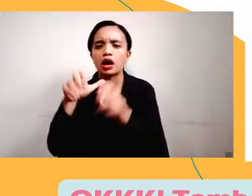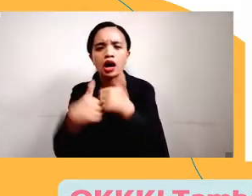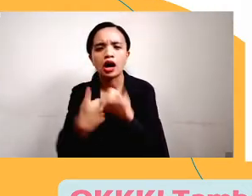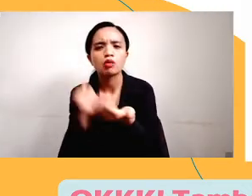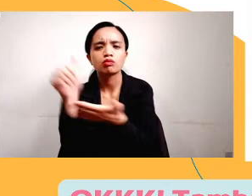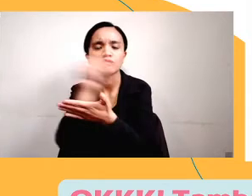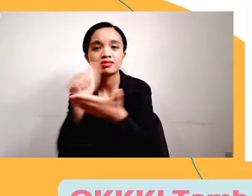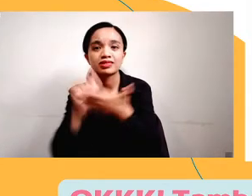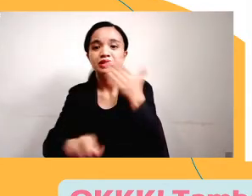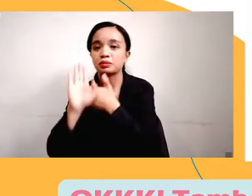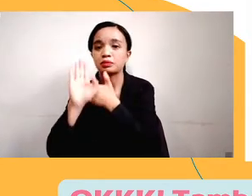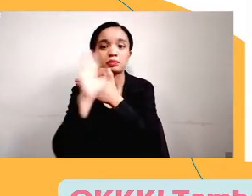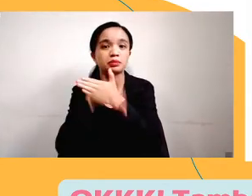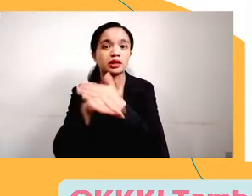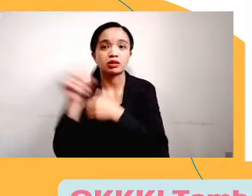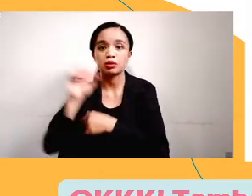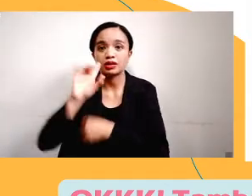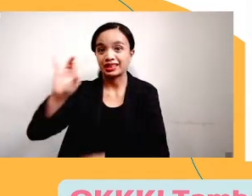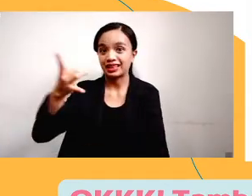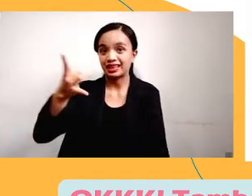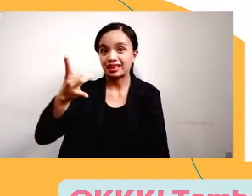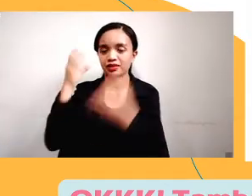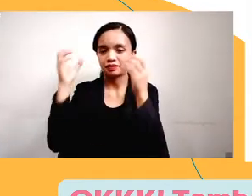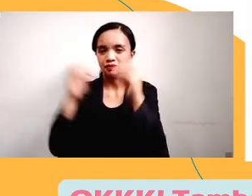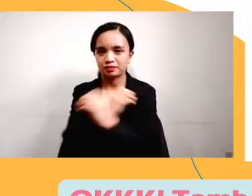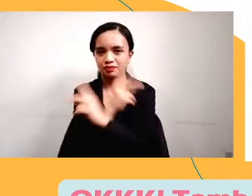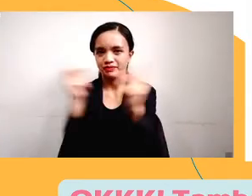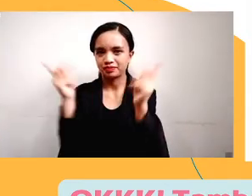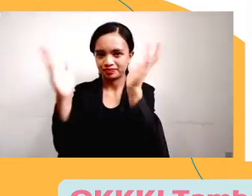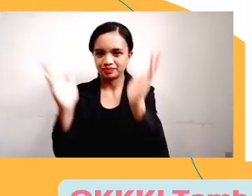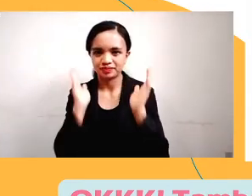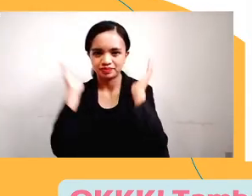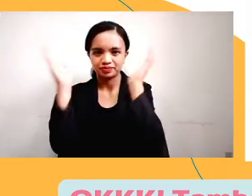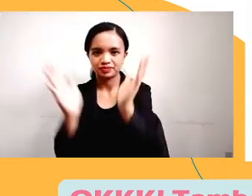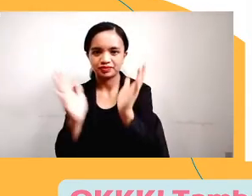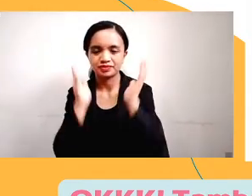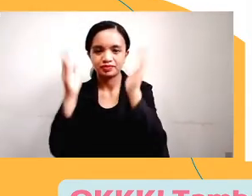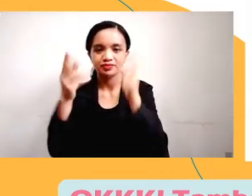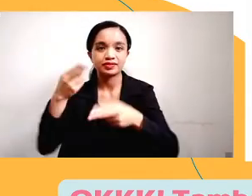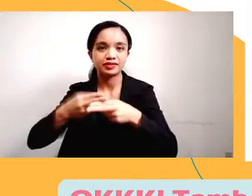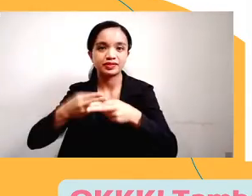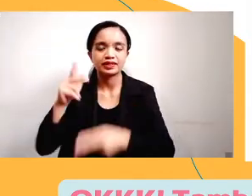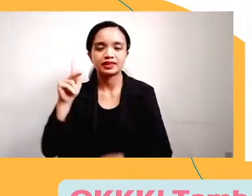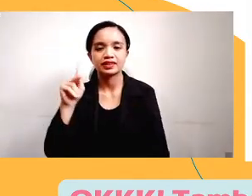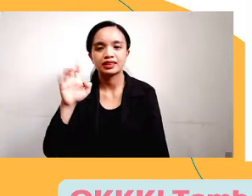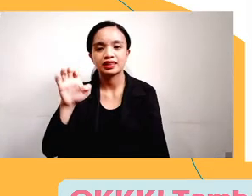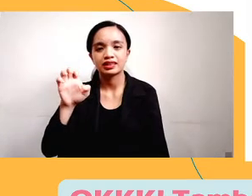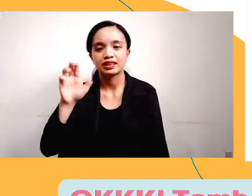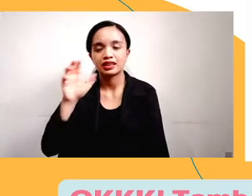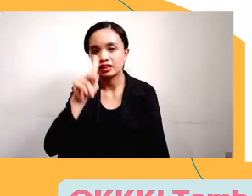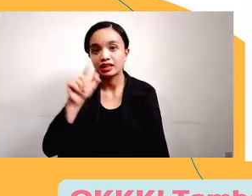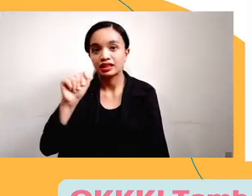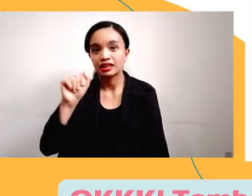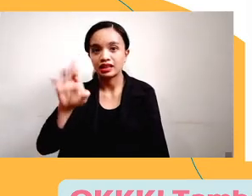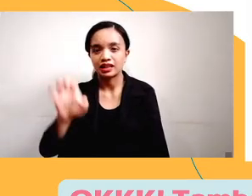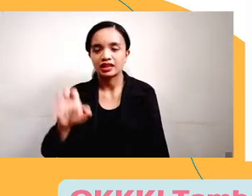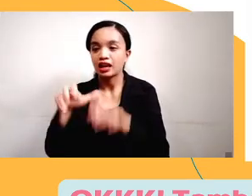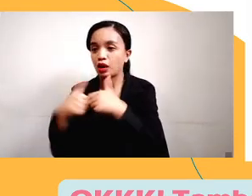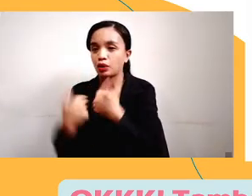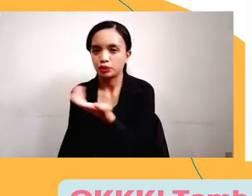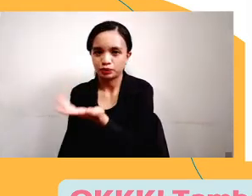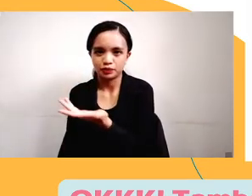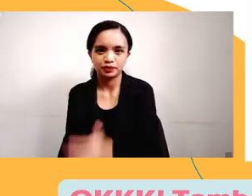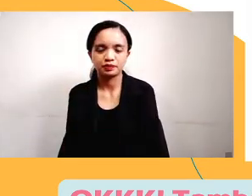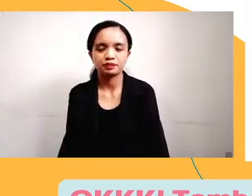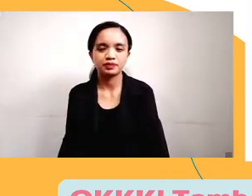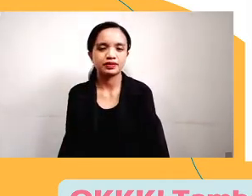nagbabalik para sa episode 8 ng OKKK Tambayan, si Ate Kare. Ate Kare, kamusta ka?